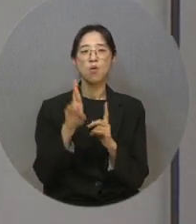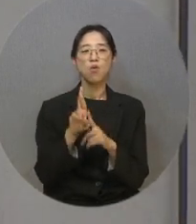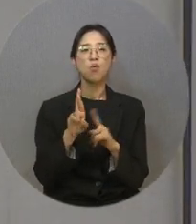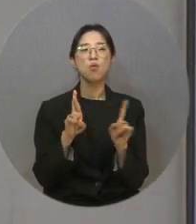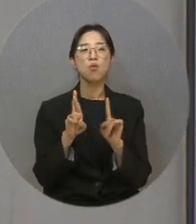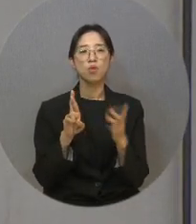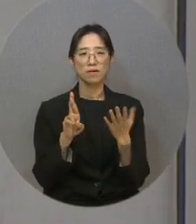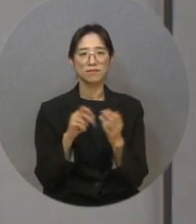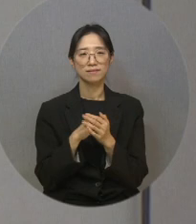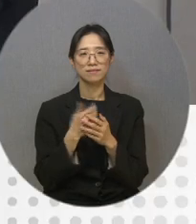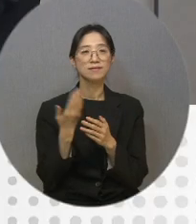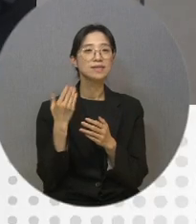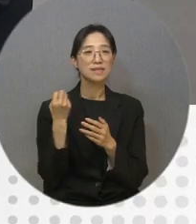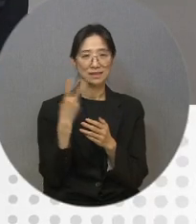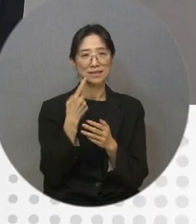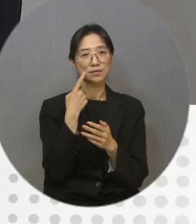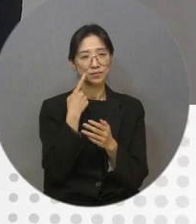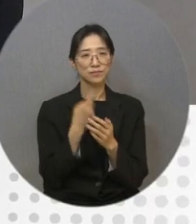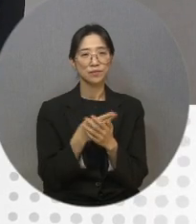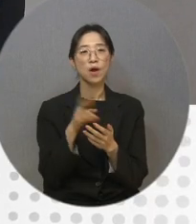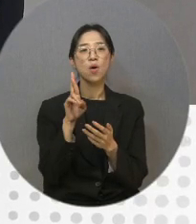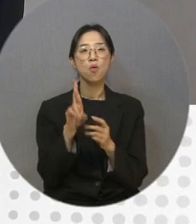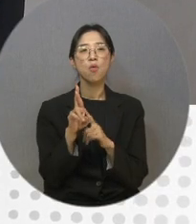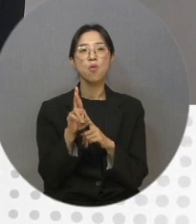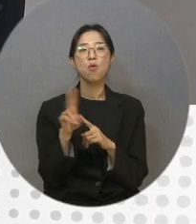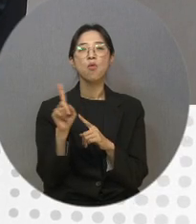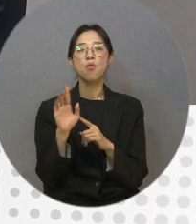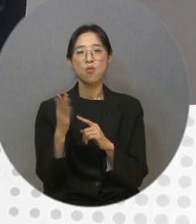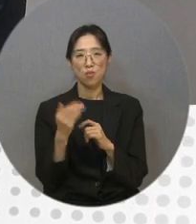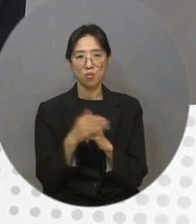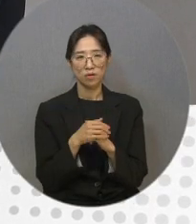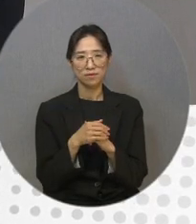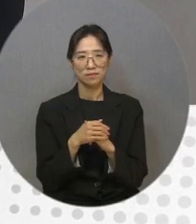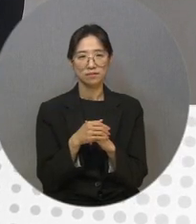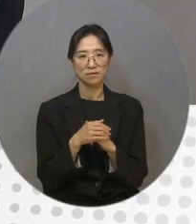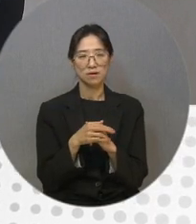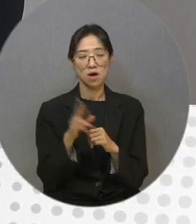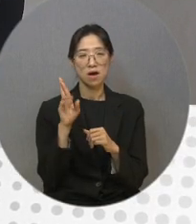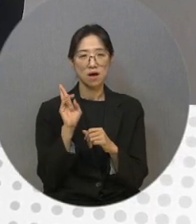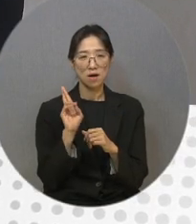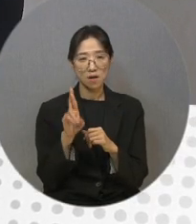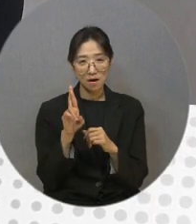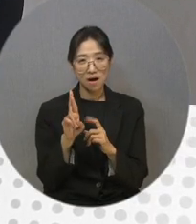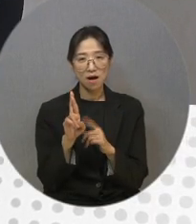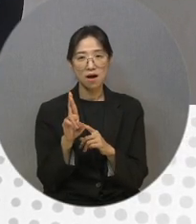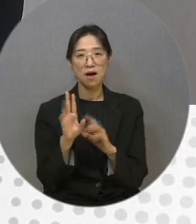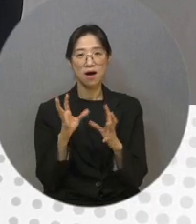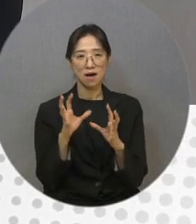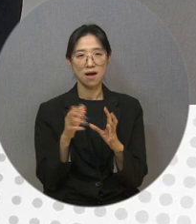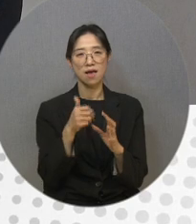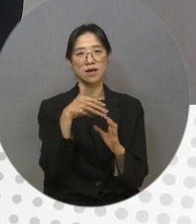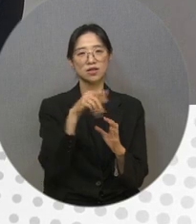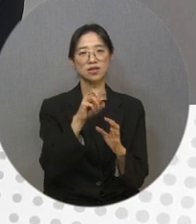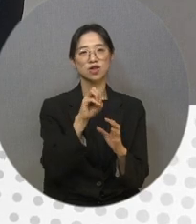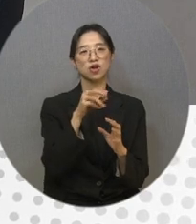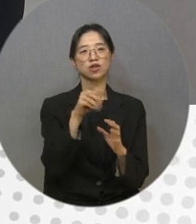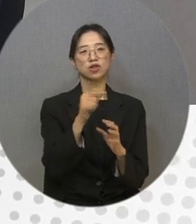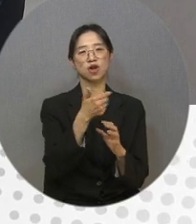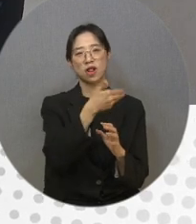지경 다시 한번 넘겨주세요. 고려는 어떻게 됐냐? 이게 고려가